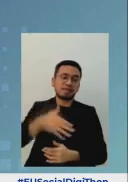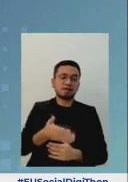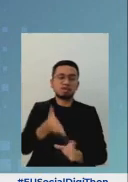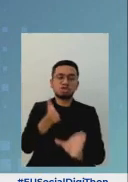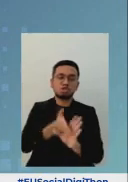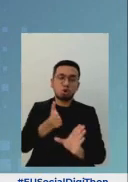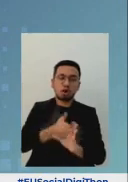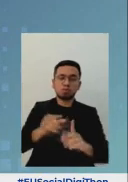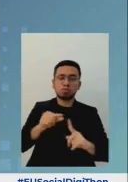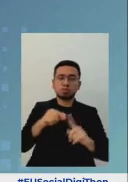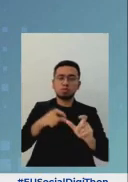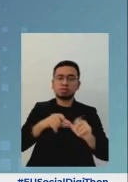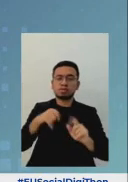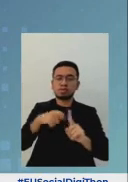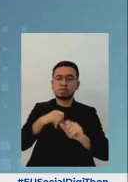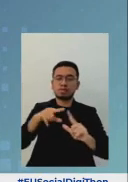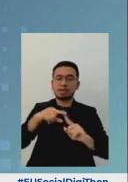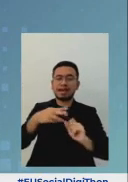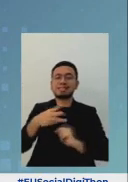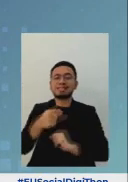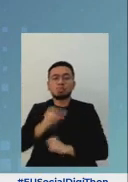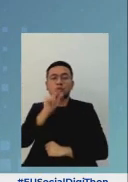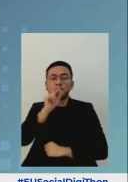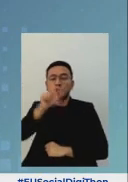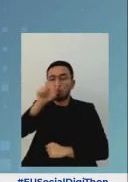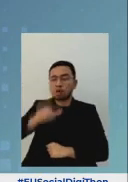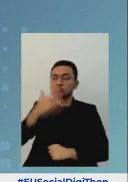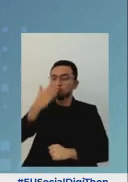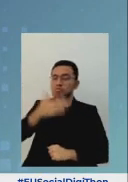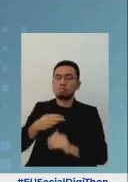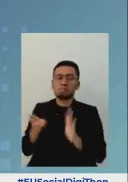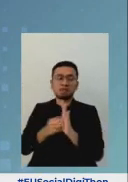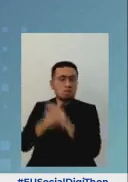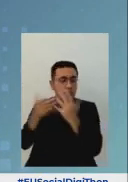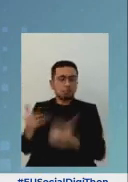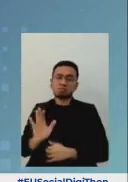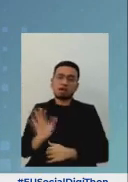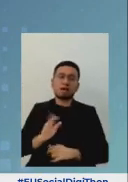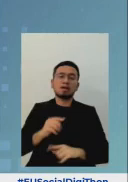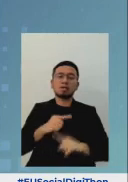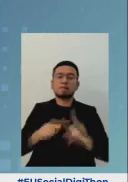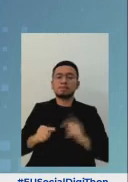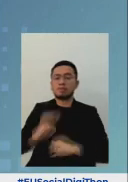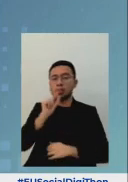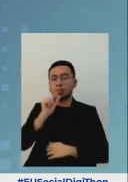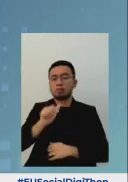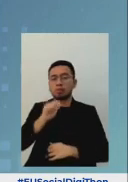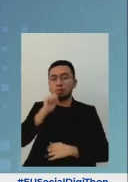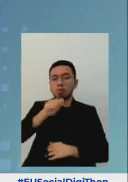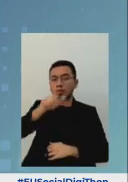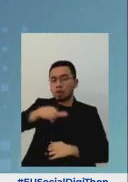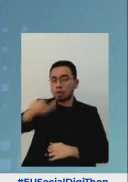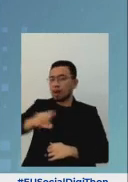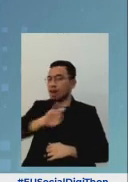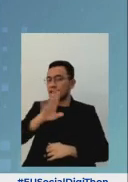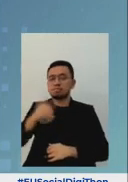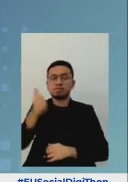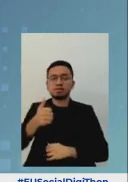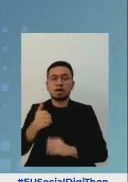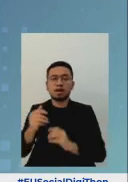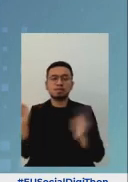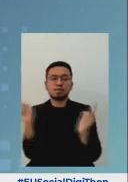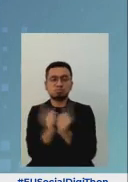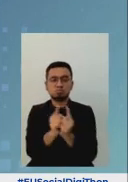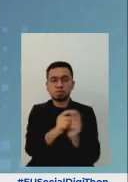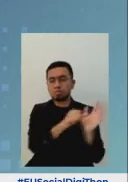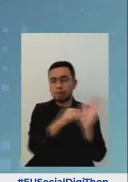juga untuk orang yang ingin lebih baik, maka dia akan bisa untuk terbantu di situ ketika berkonsultasi. Itu